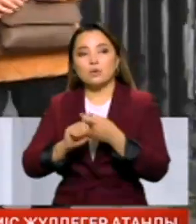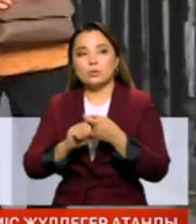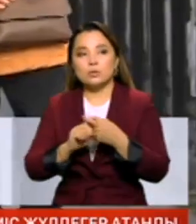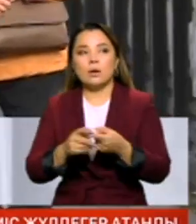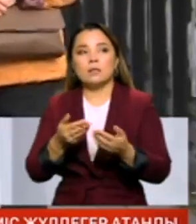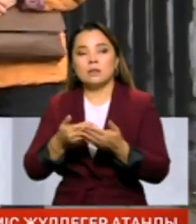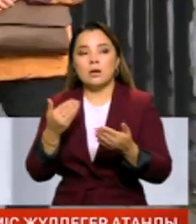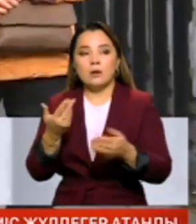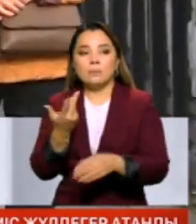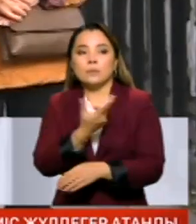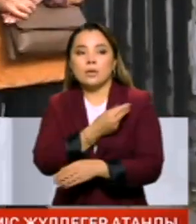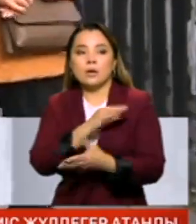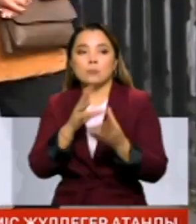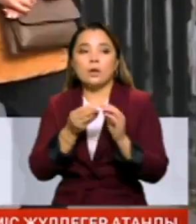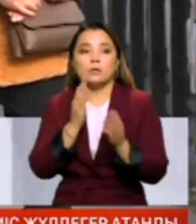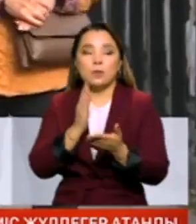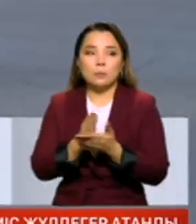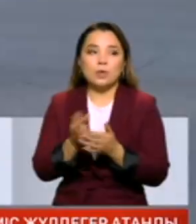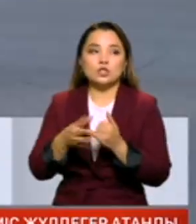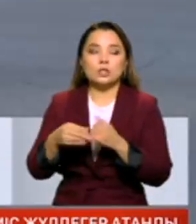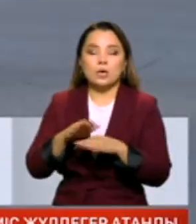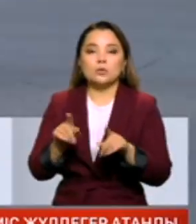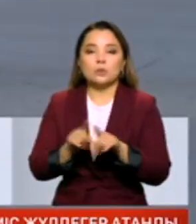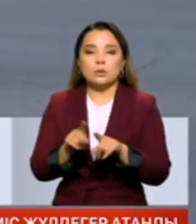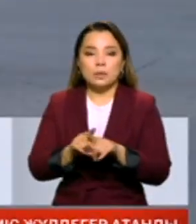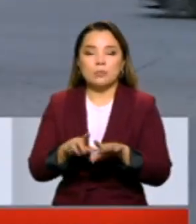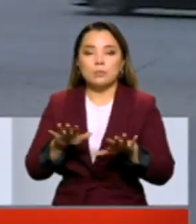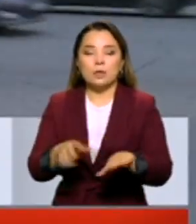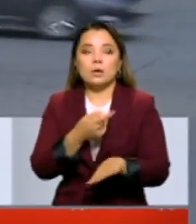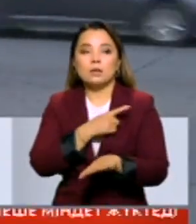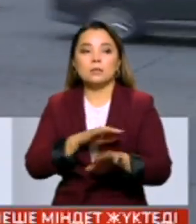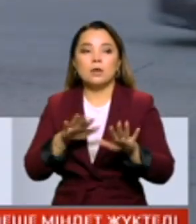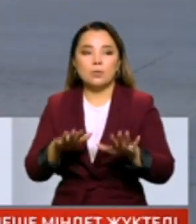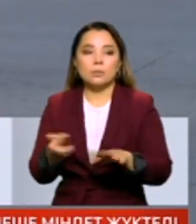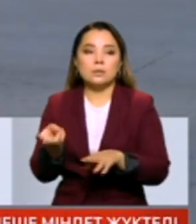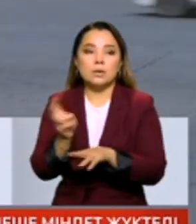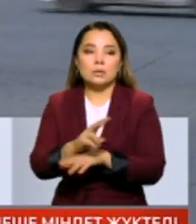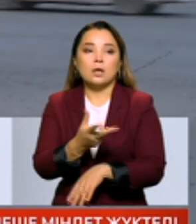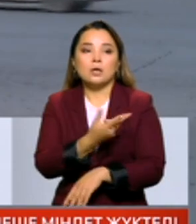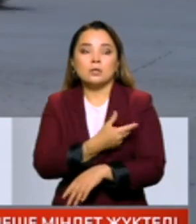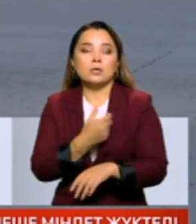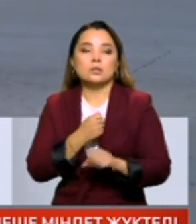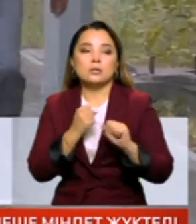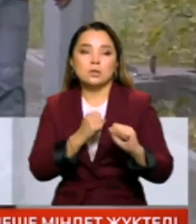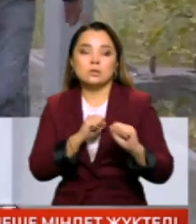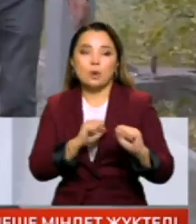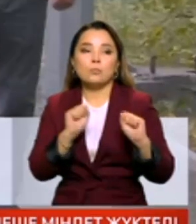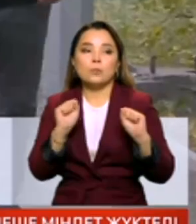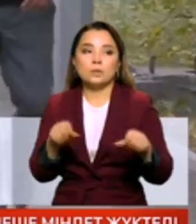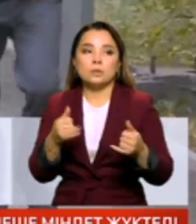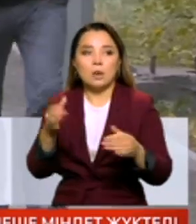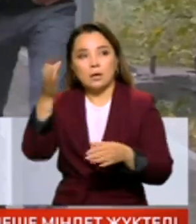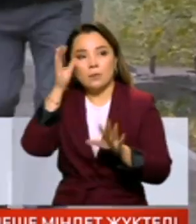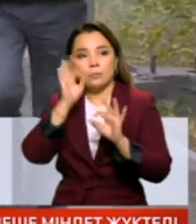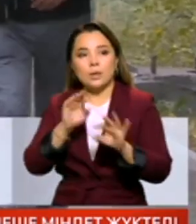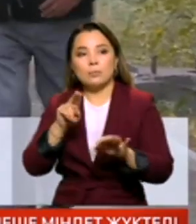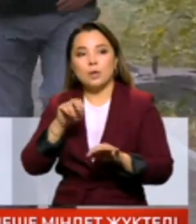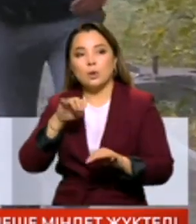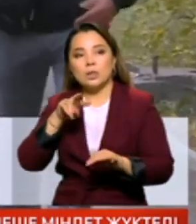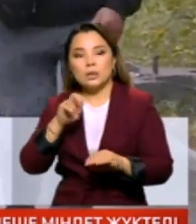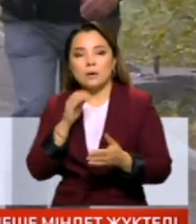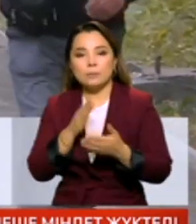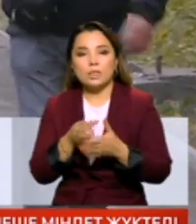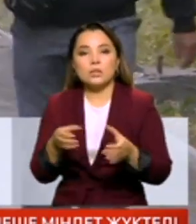қажетті вакциналар бар. Оны жергілікті жерлердегі емханаларда салдыруға болатынын айтты. Ғалымдардың айтуынша, пирола